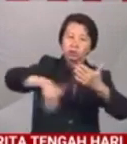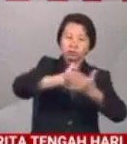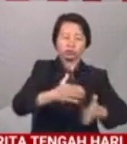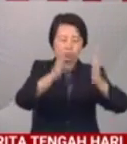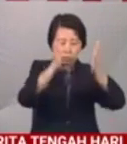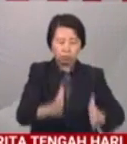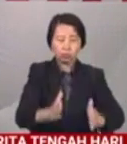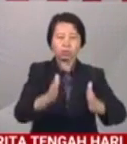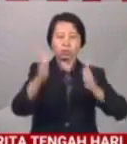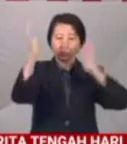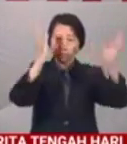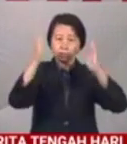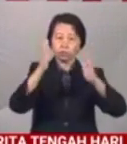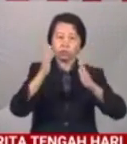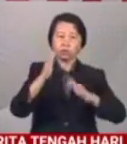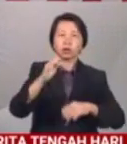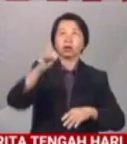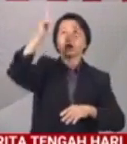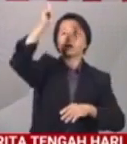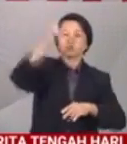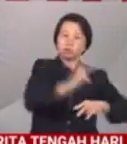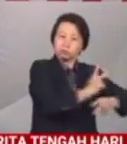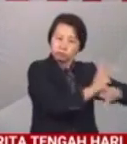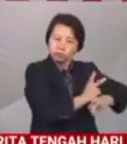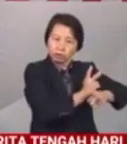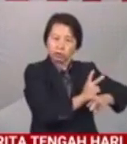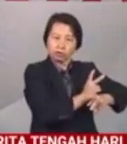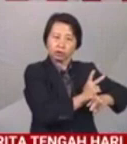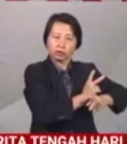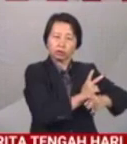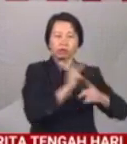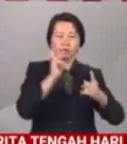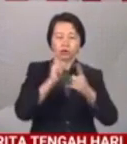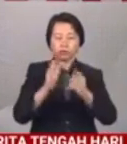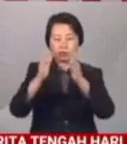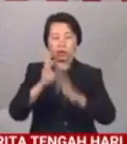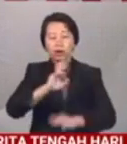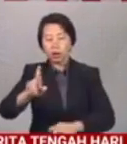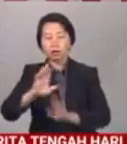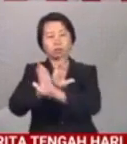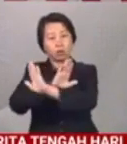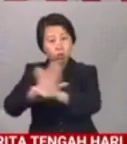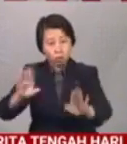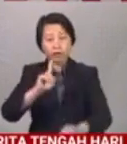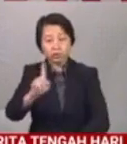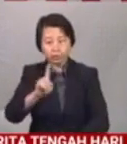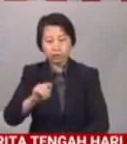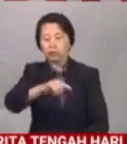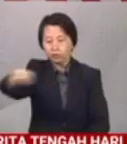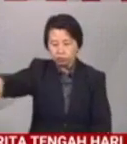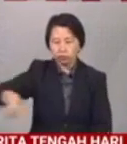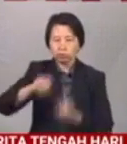manusia dilindungi olehnya. Kepada penganut agama bukan Islam,